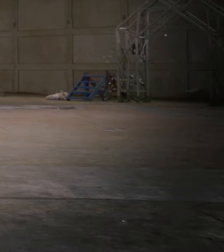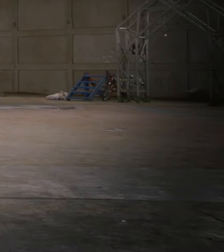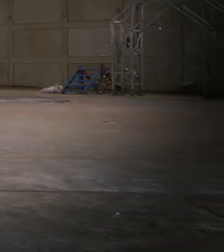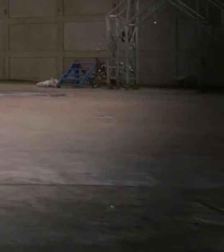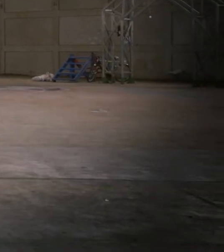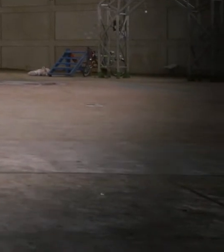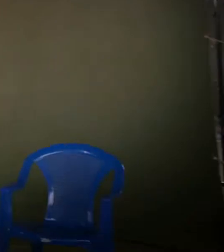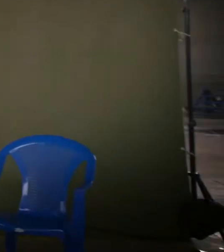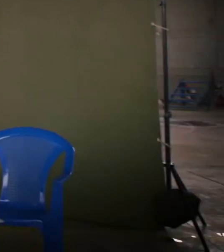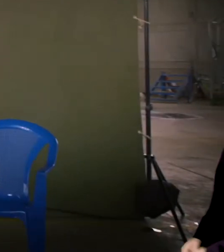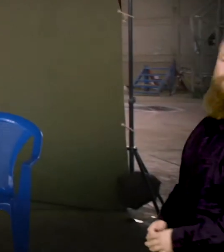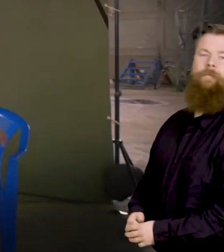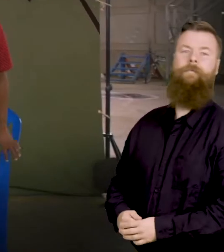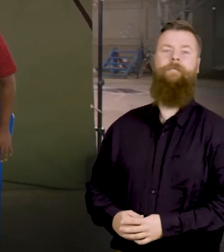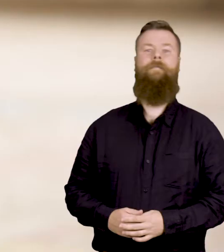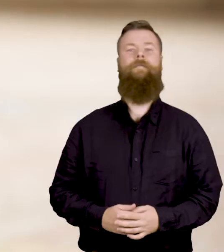signes.